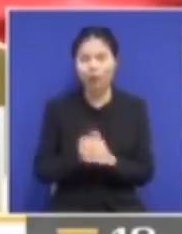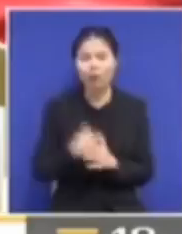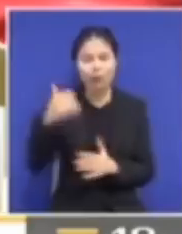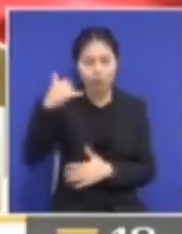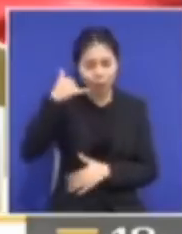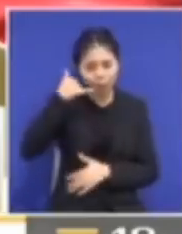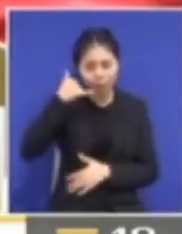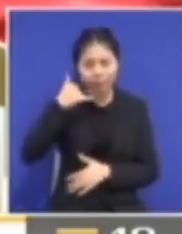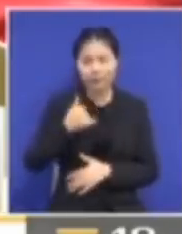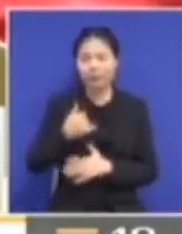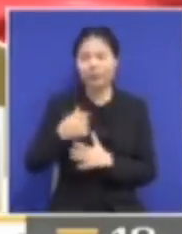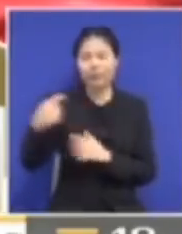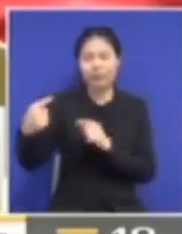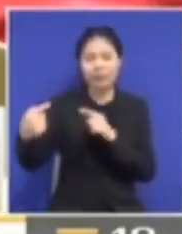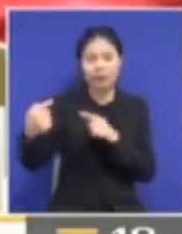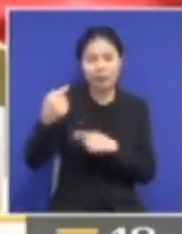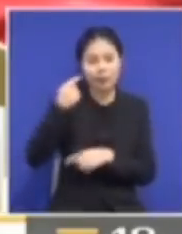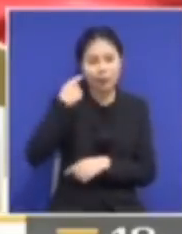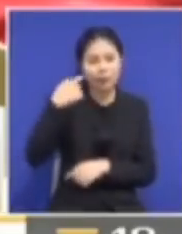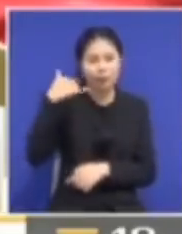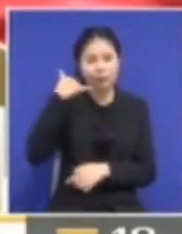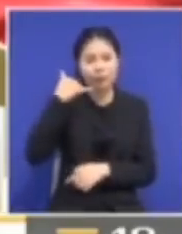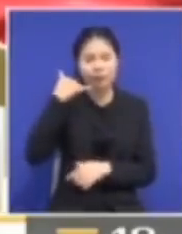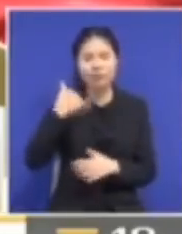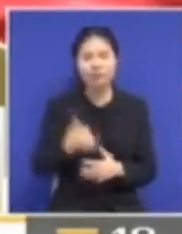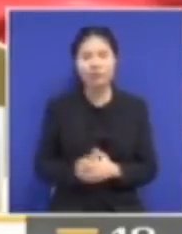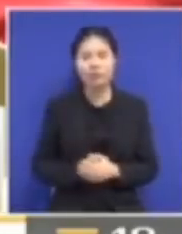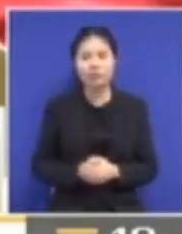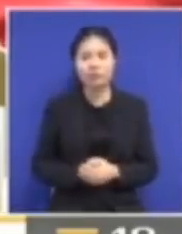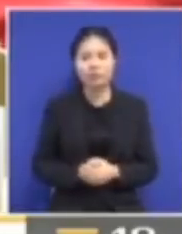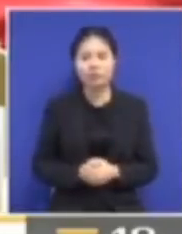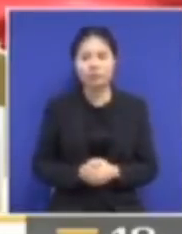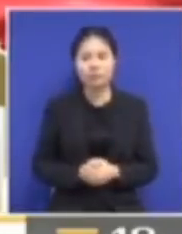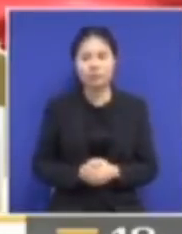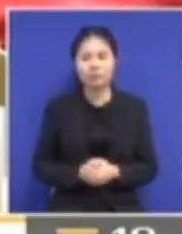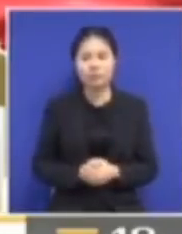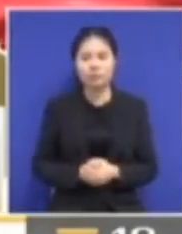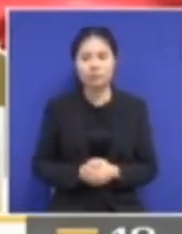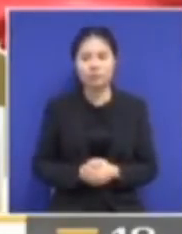วเลยไม่ดัดเทปไว้บอกเอาไปเลย